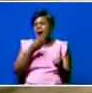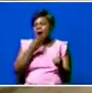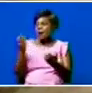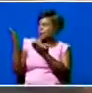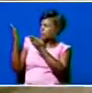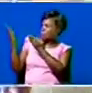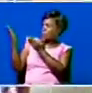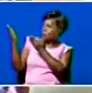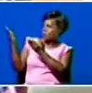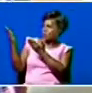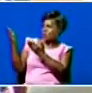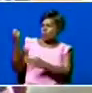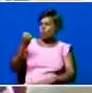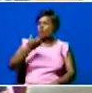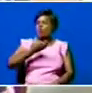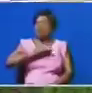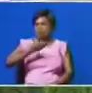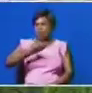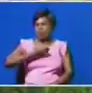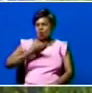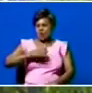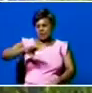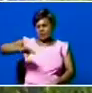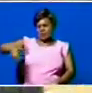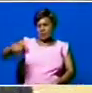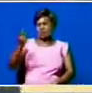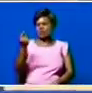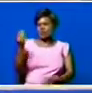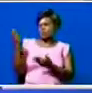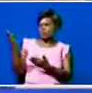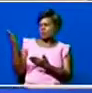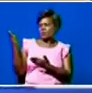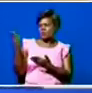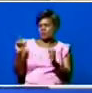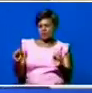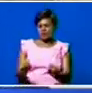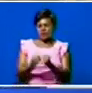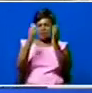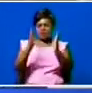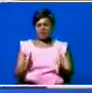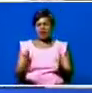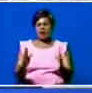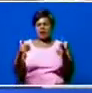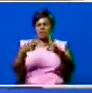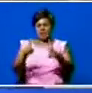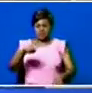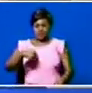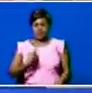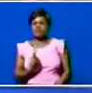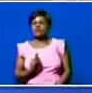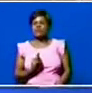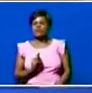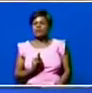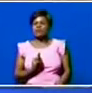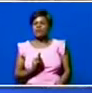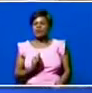Njiru, au mkombozi ukipenda, ndiye mmiliki wa mji huu mdogo. Mkombozi ilitokea kwa mimi